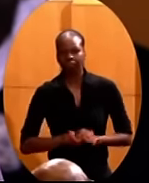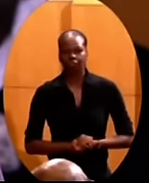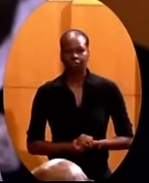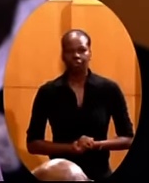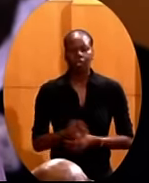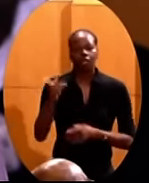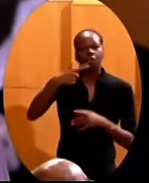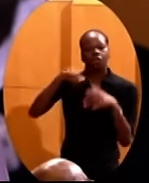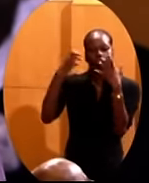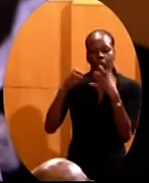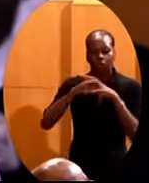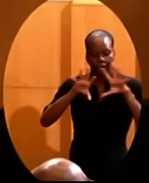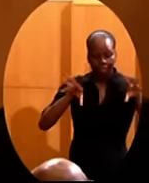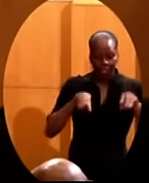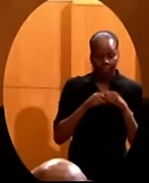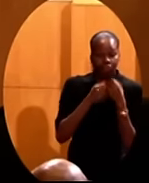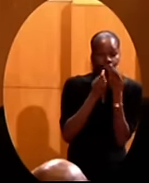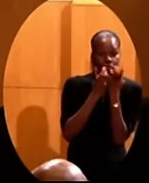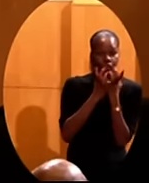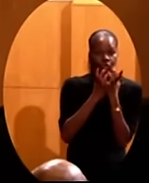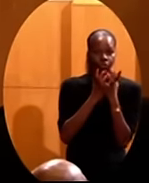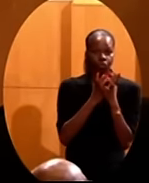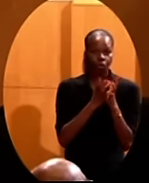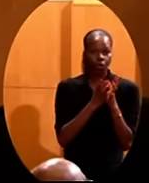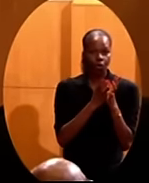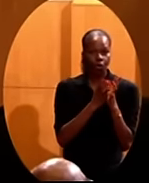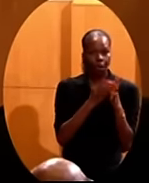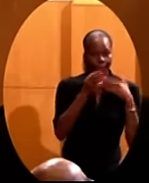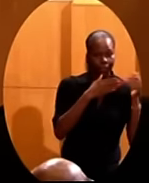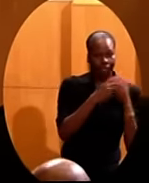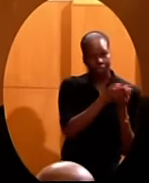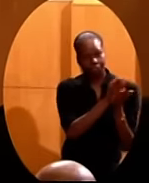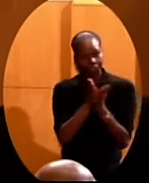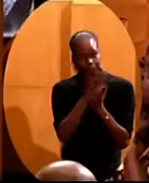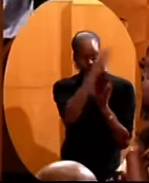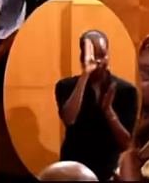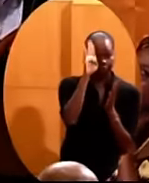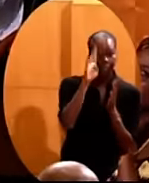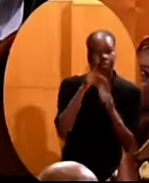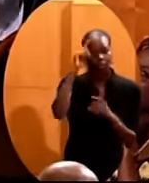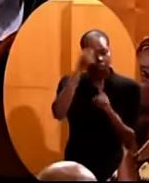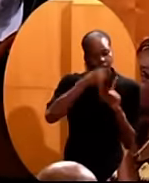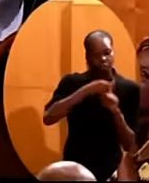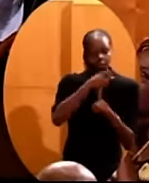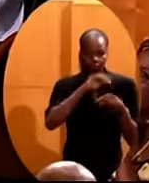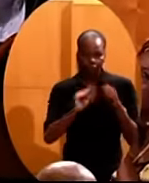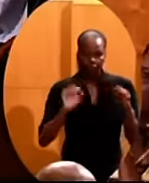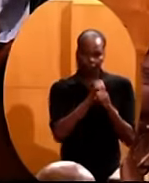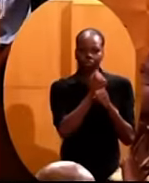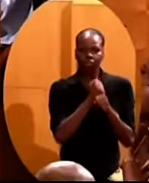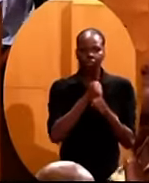souhaité une équipe plurielle pour mener la bataille nous l'avons fait et nous n'excluons